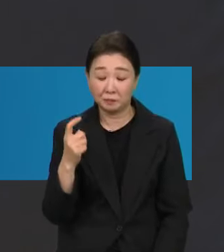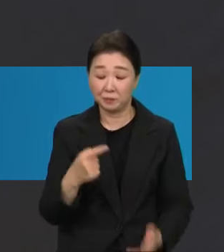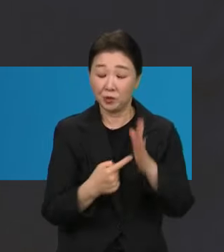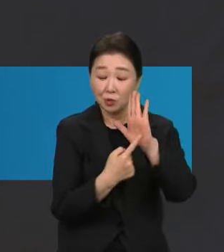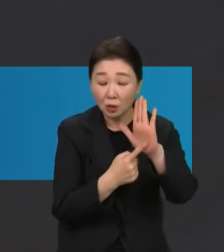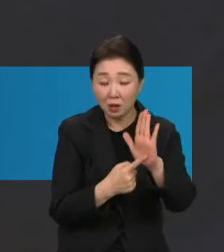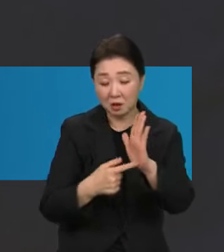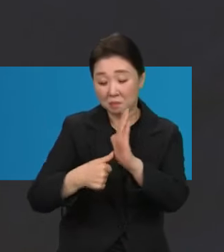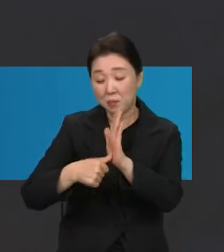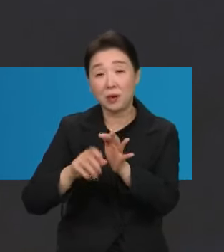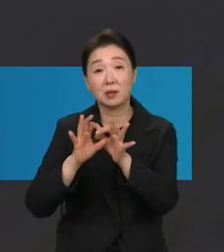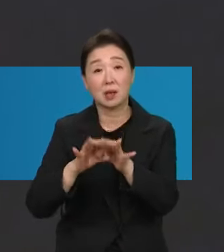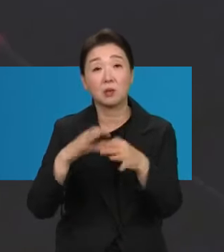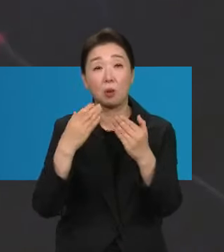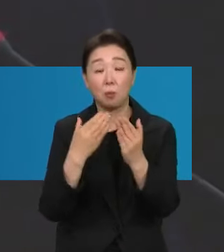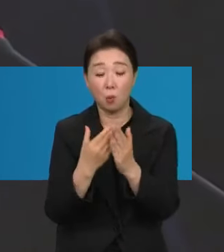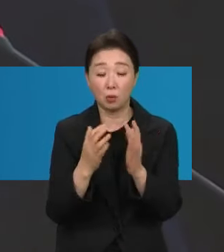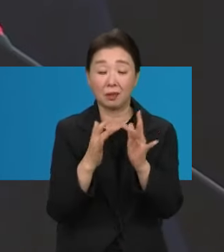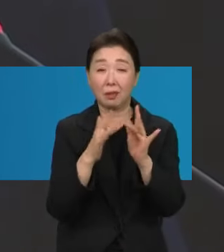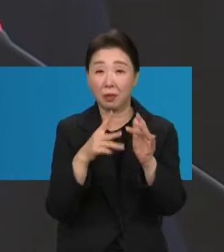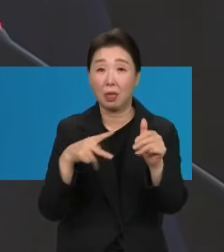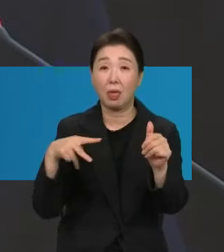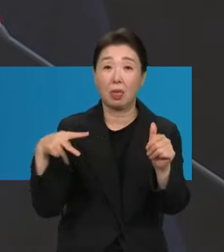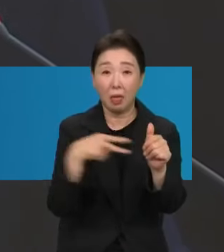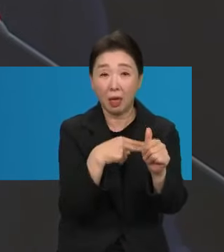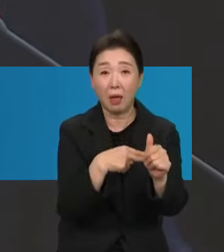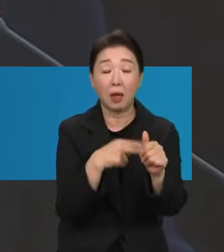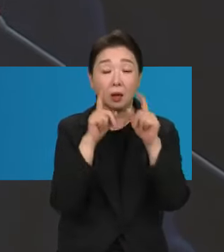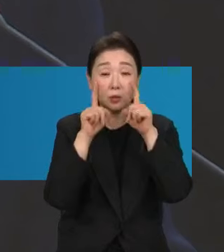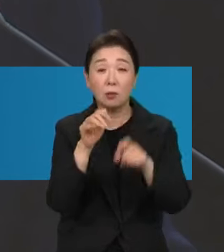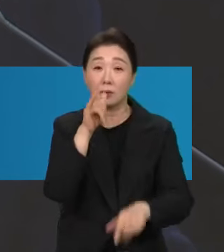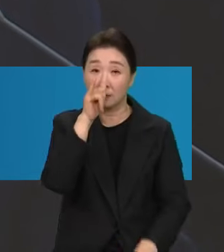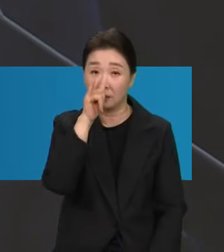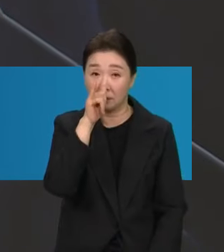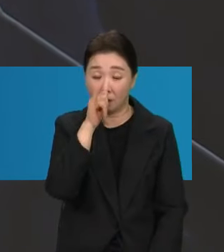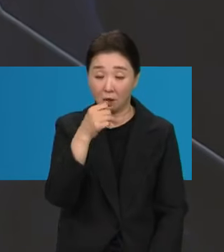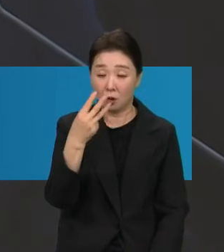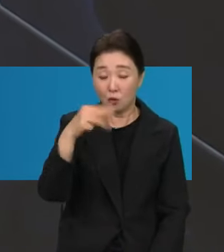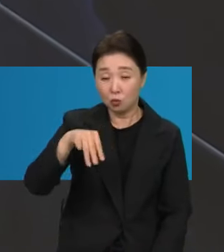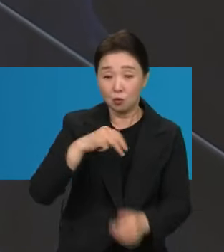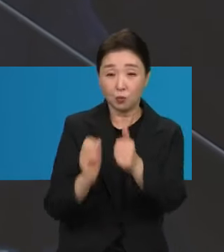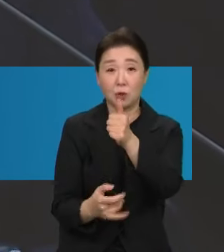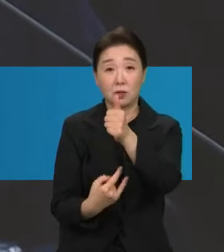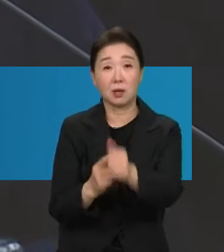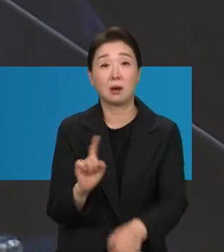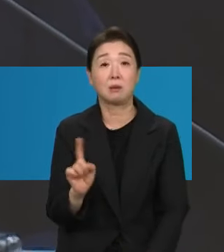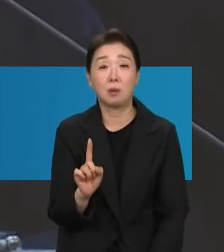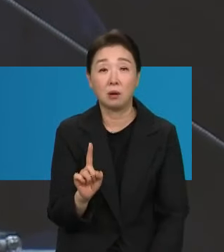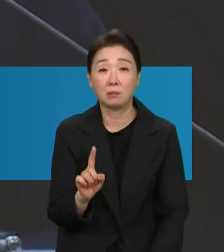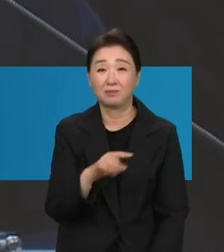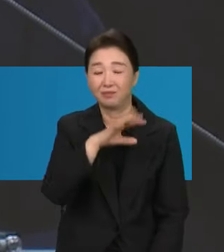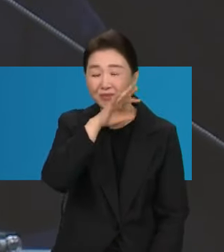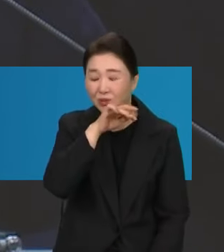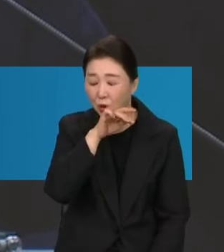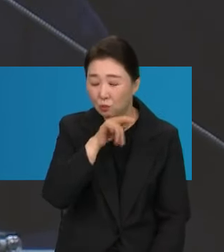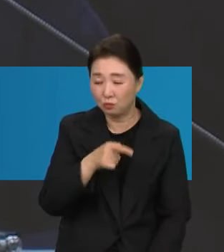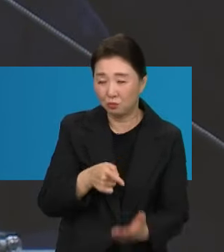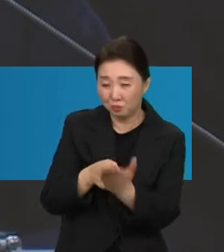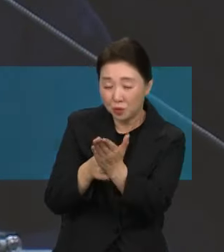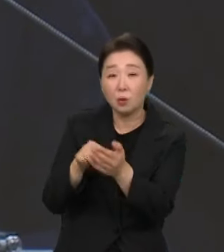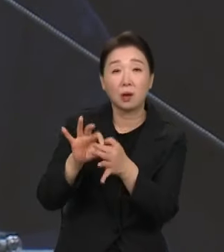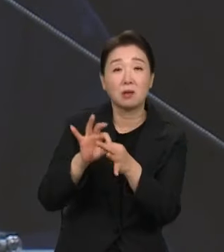예고편을 접속 차단하려 했다는 의혹이 불거졌습니다. 류 위원장의 청부 민원 의혹을 놓고도 공방이